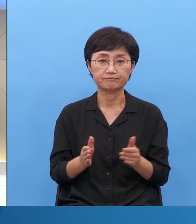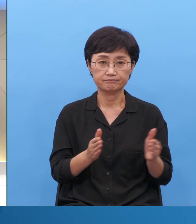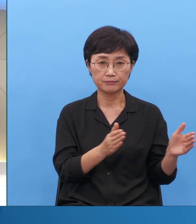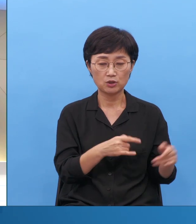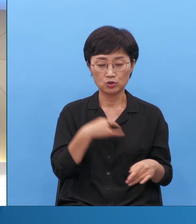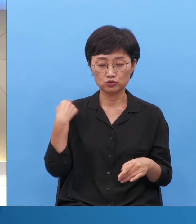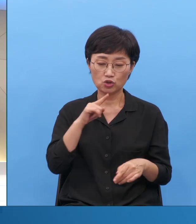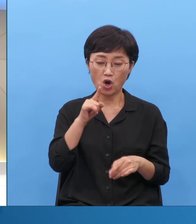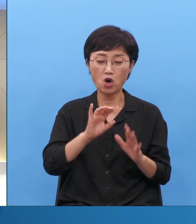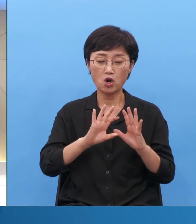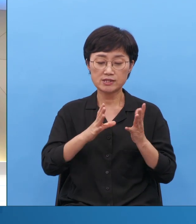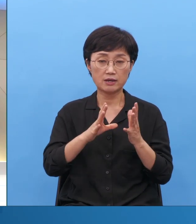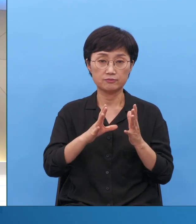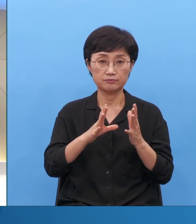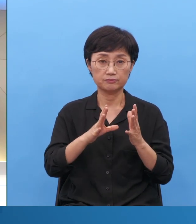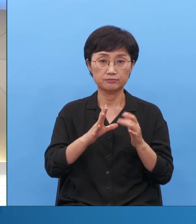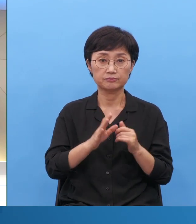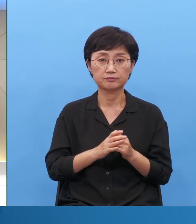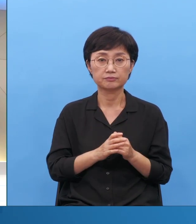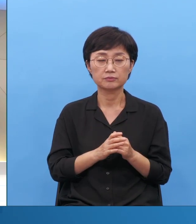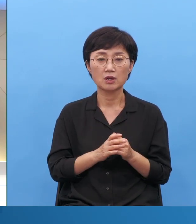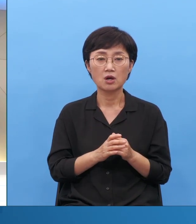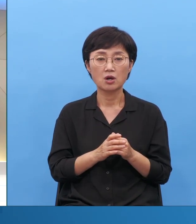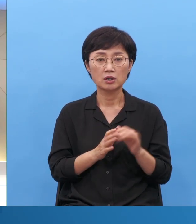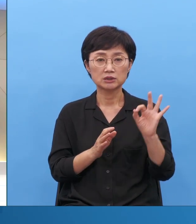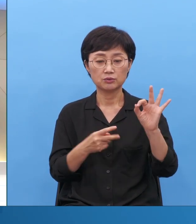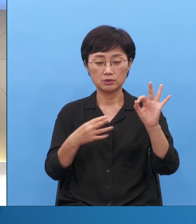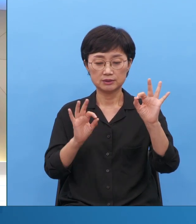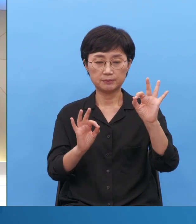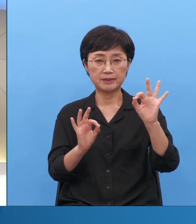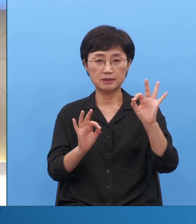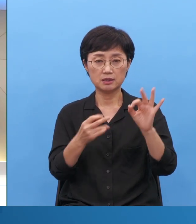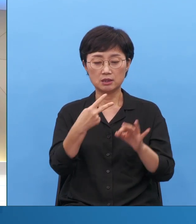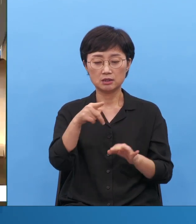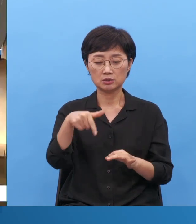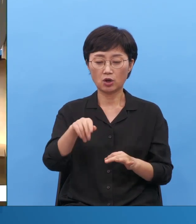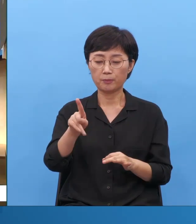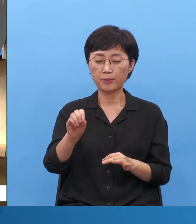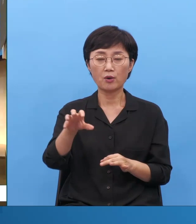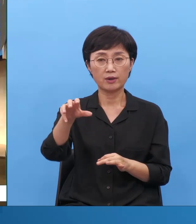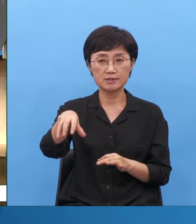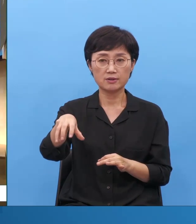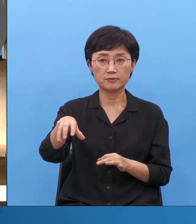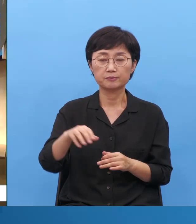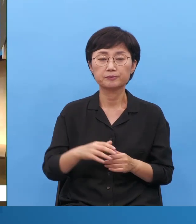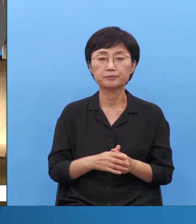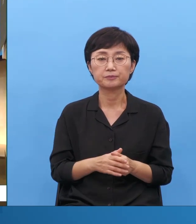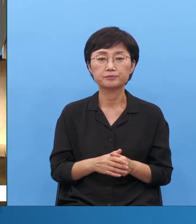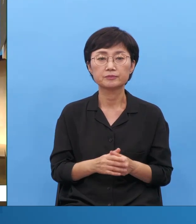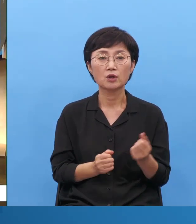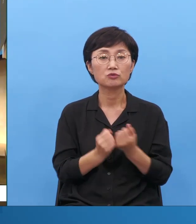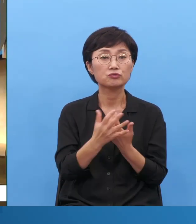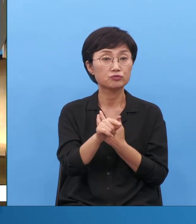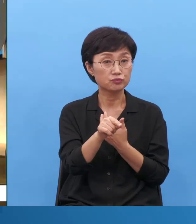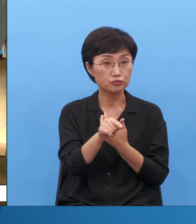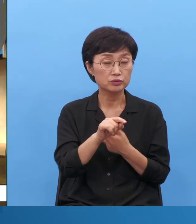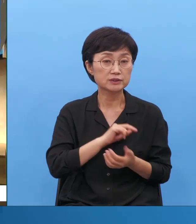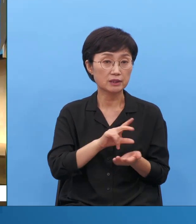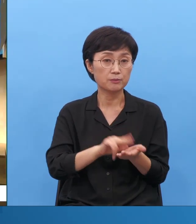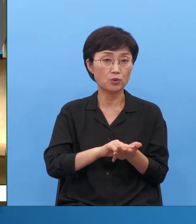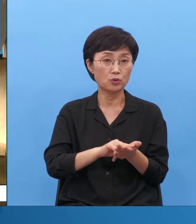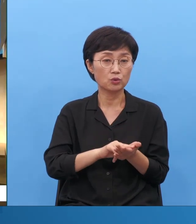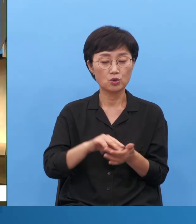세계 중화권 수련회가 오는 10월 10일 덕평 RUTC에서 열립니다. 이번 수련회는